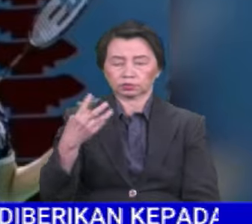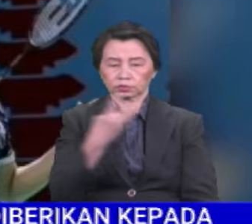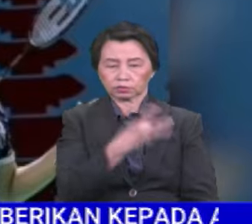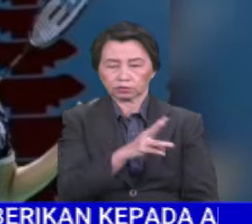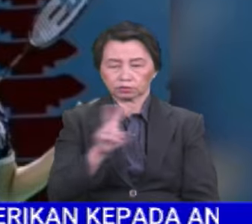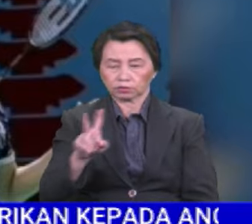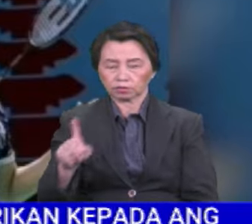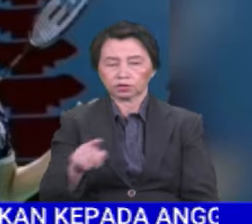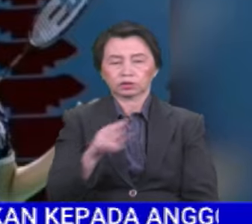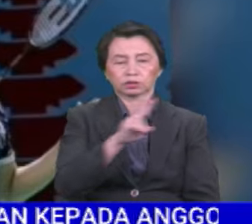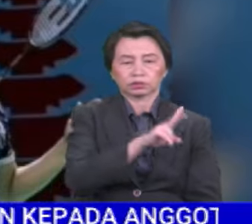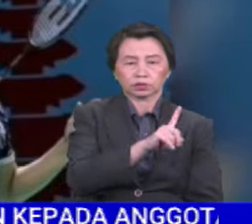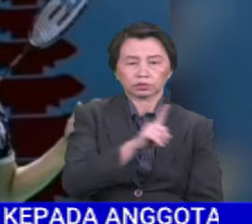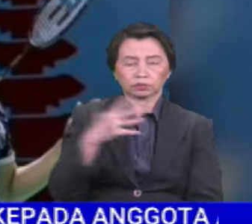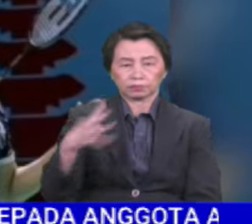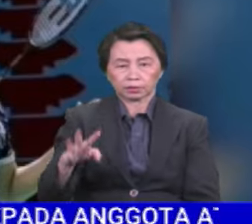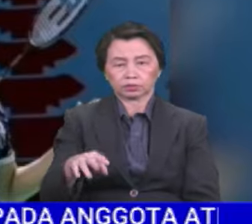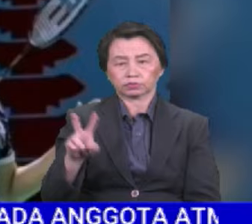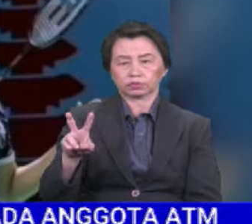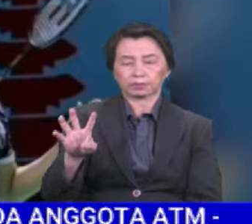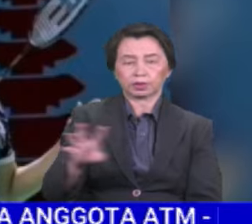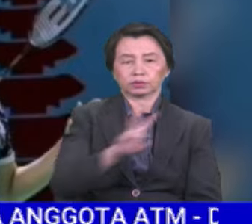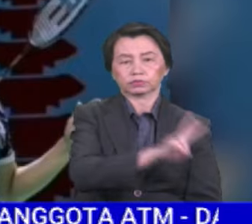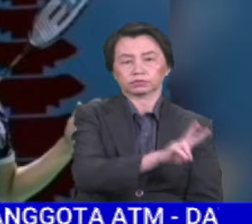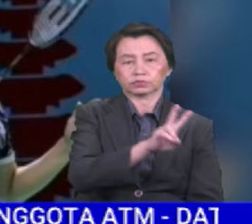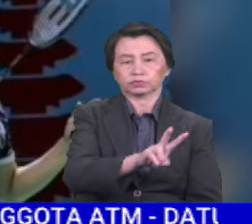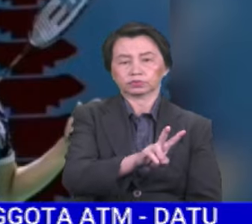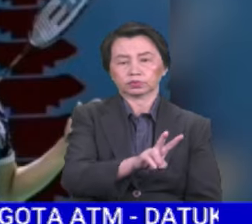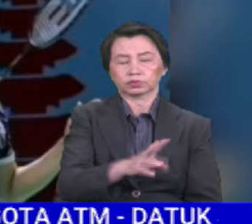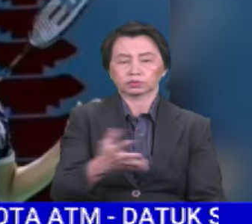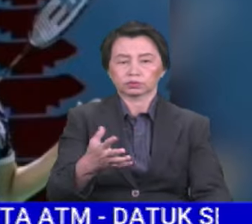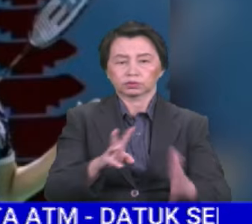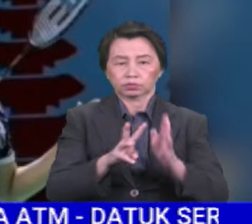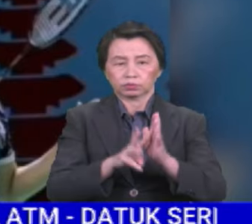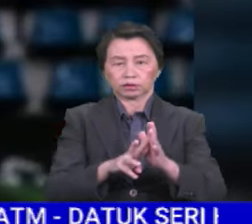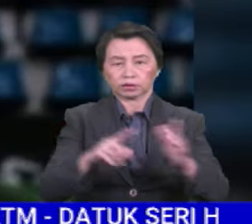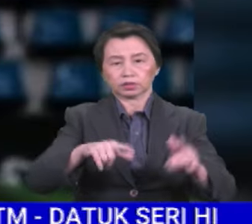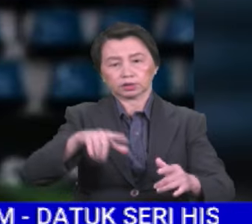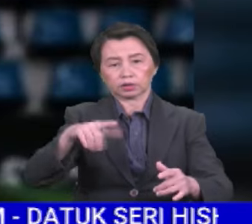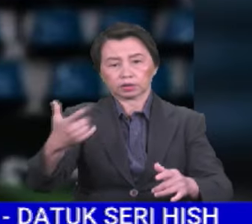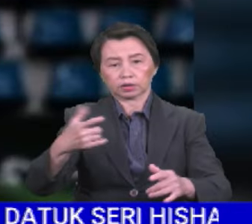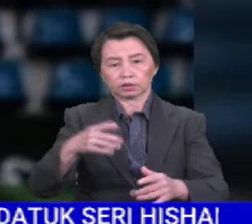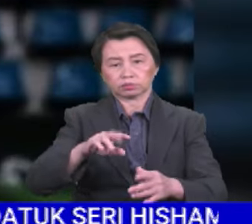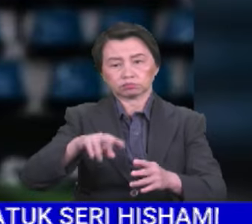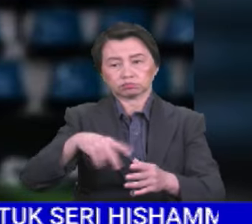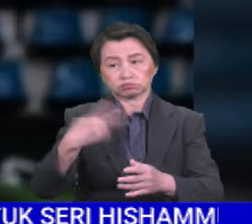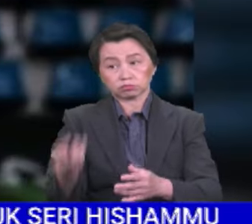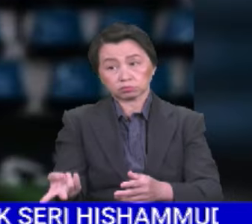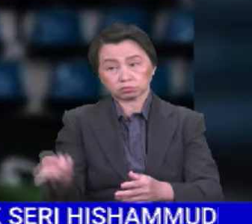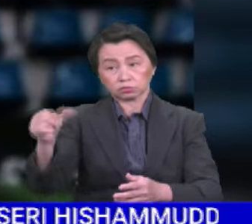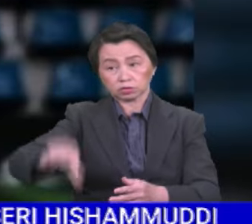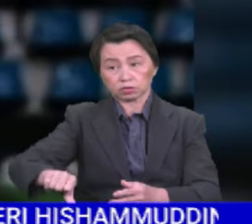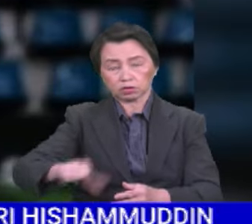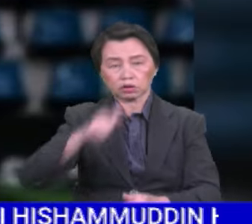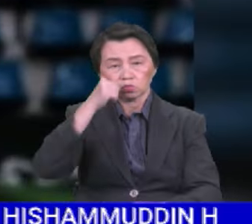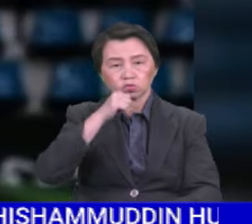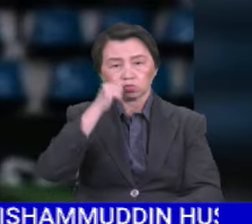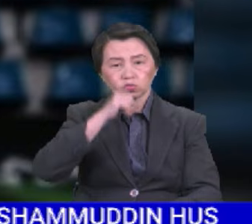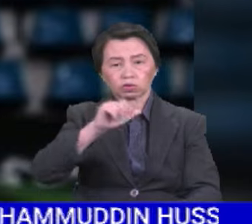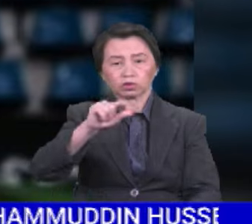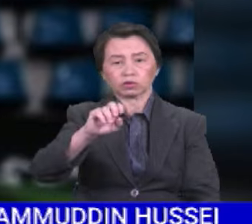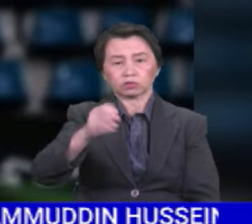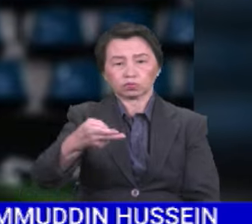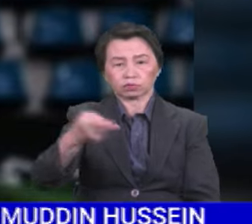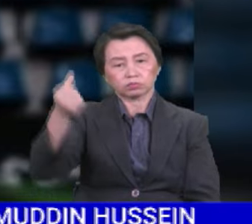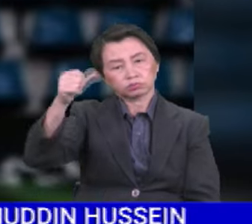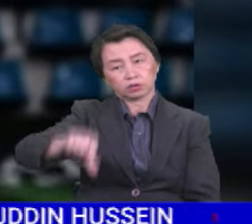67101 14 dan 24-22 antar wakil lain negara yang tersingkir adalah pasangan wanita goginway